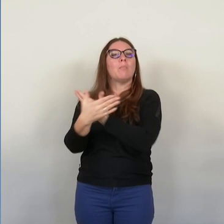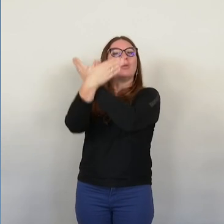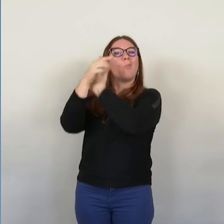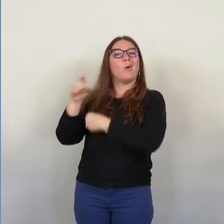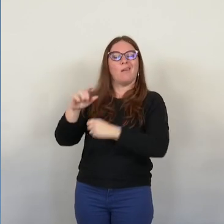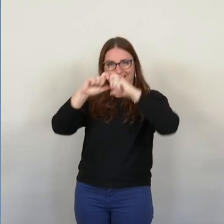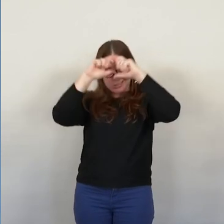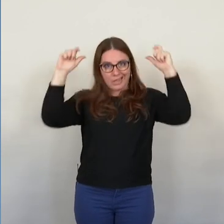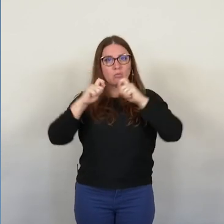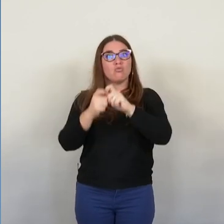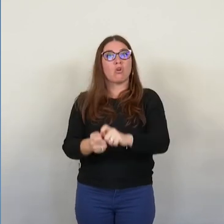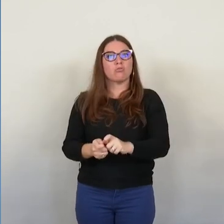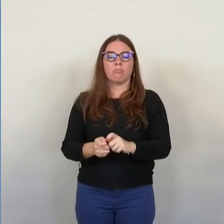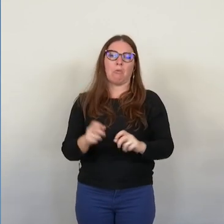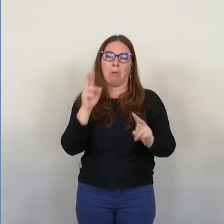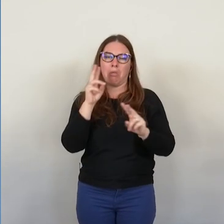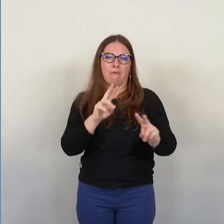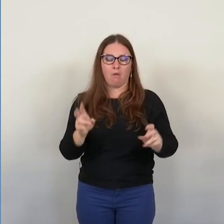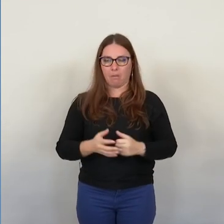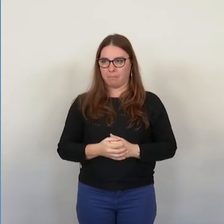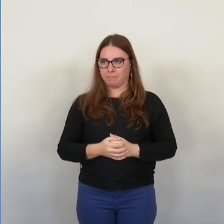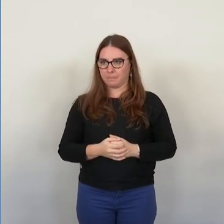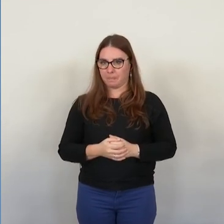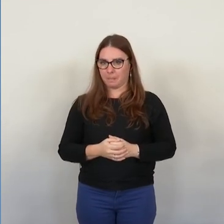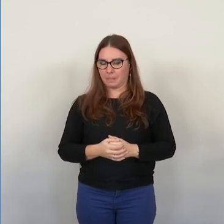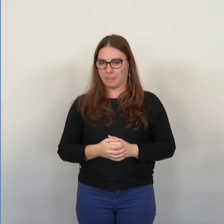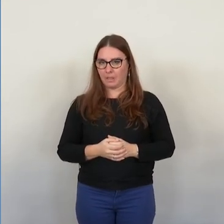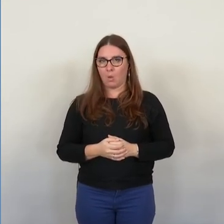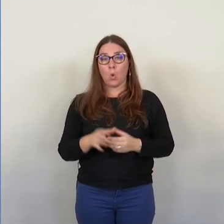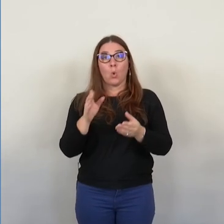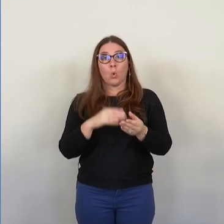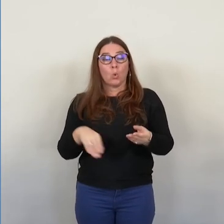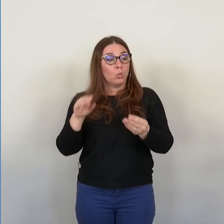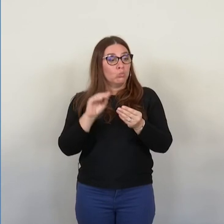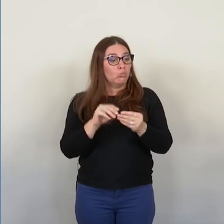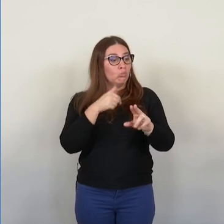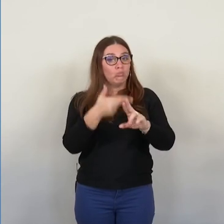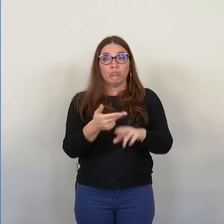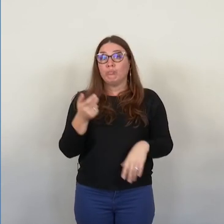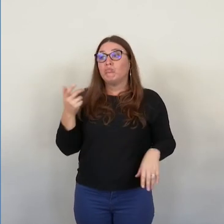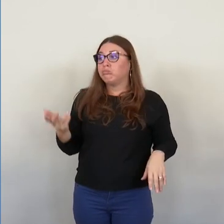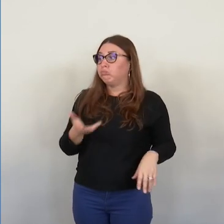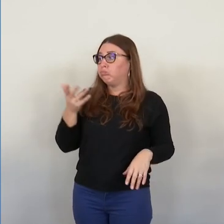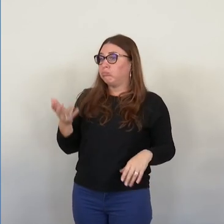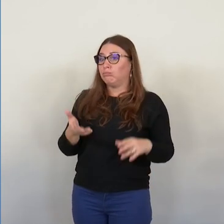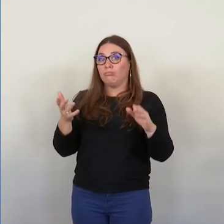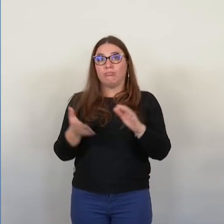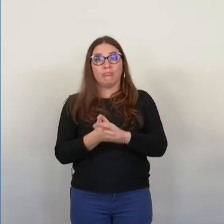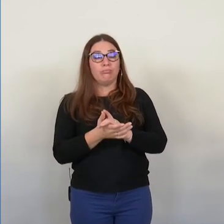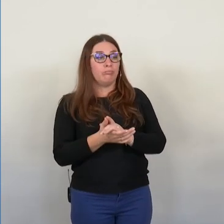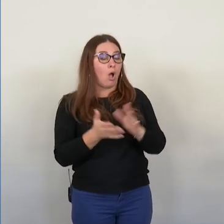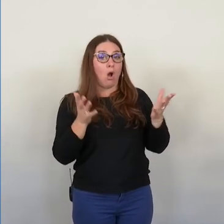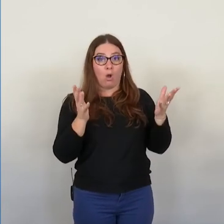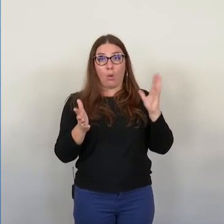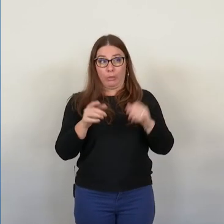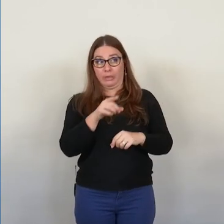changements des statuts notamment euh que dire d'autre pas grandchose alors peut-être si rendre à César